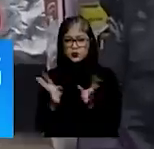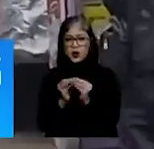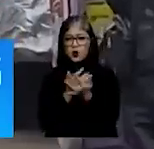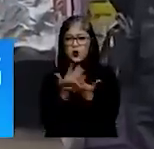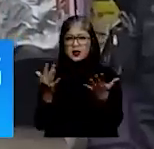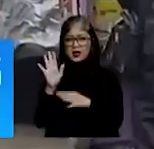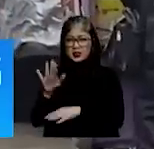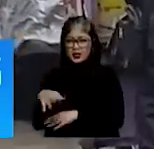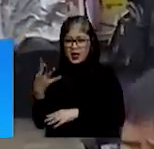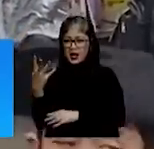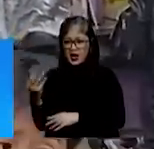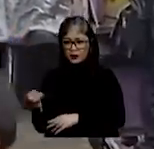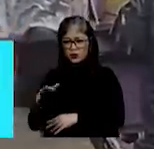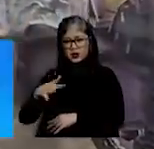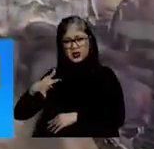mencapai 1.400-an orang.